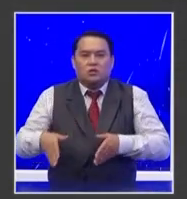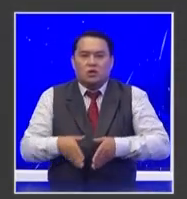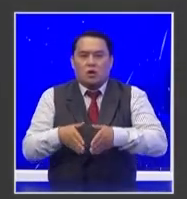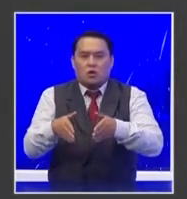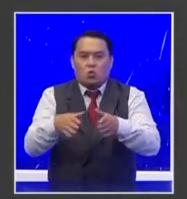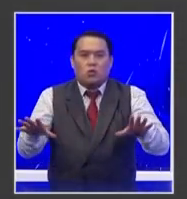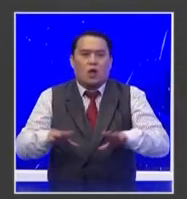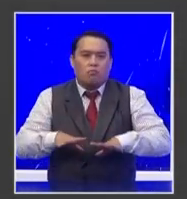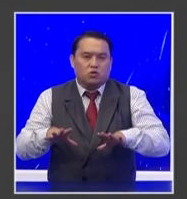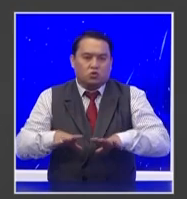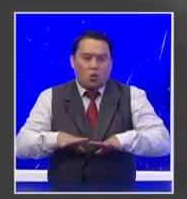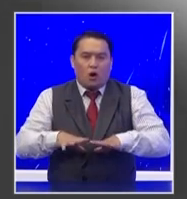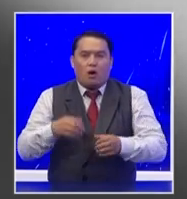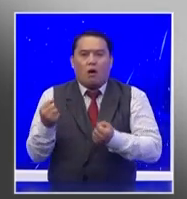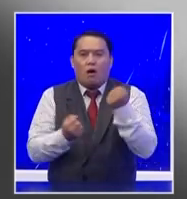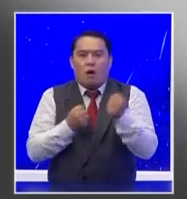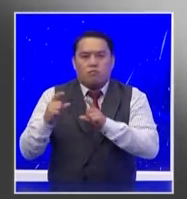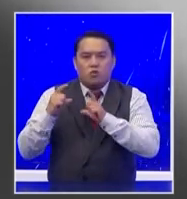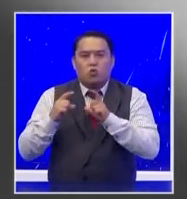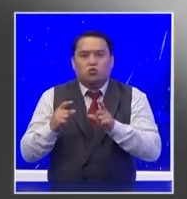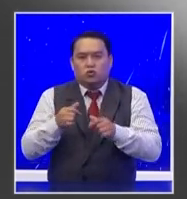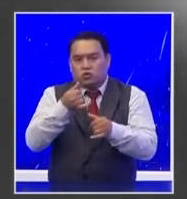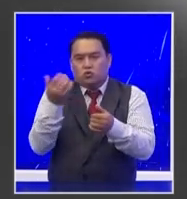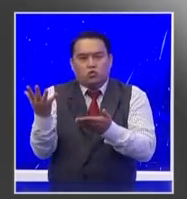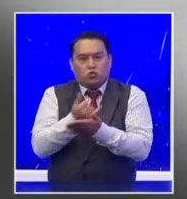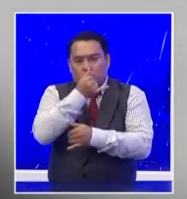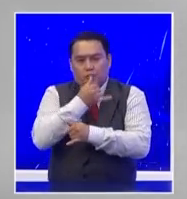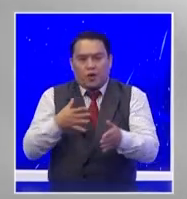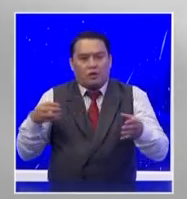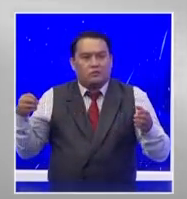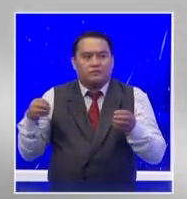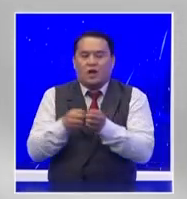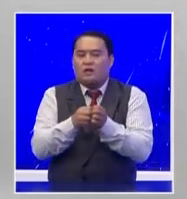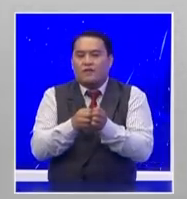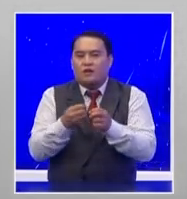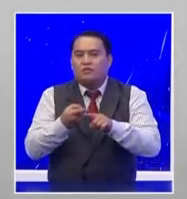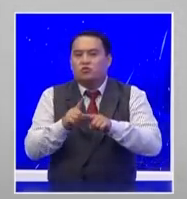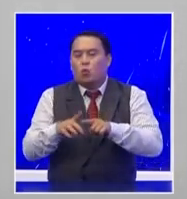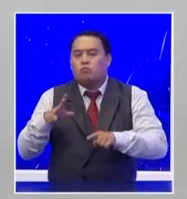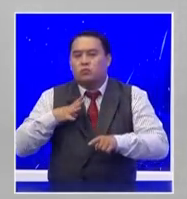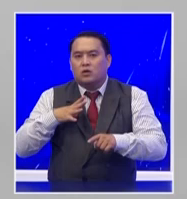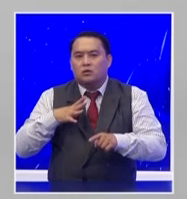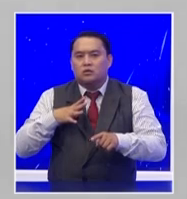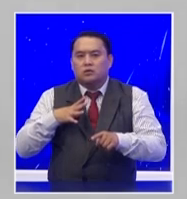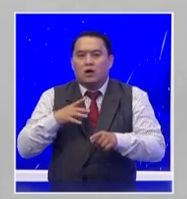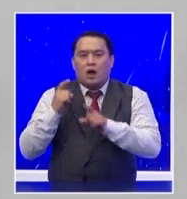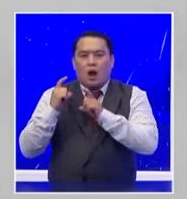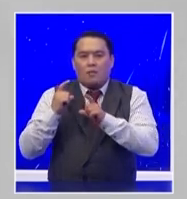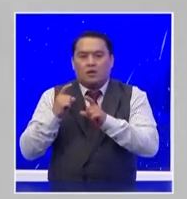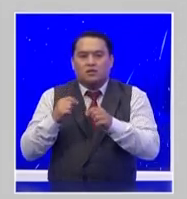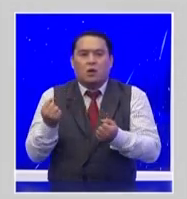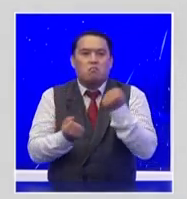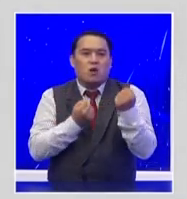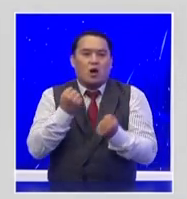табун лошадей. Водитель КамАЗа остановить большой груз не успел, допустив столкновение. Тем временем попутно за КамАЗом ехала